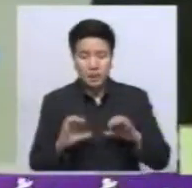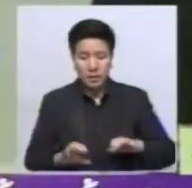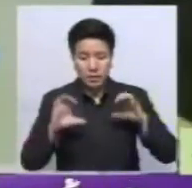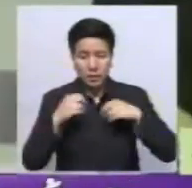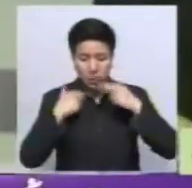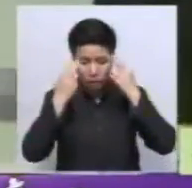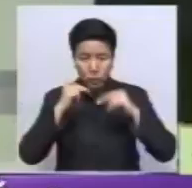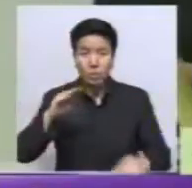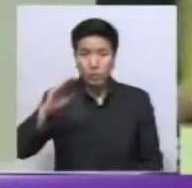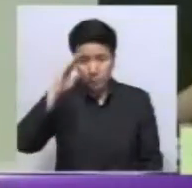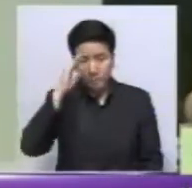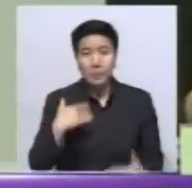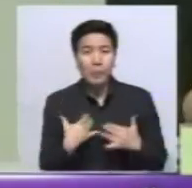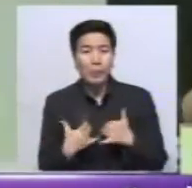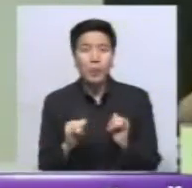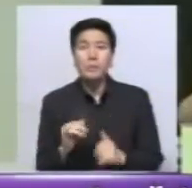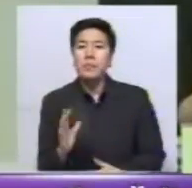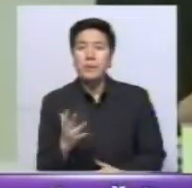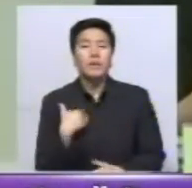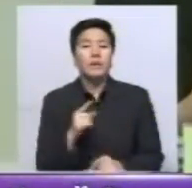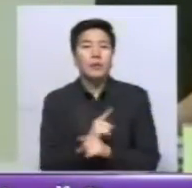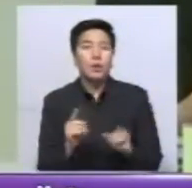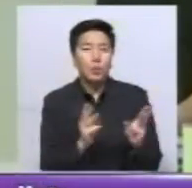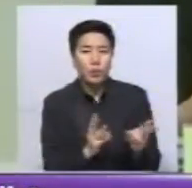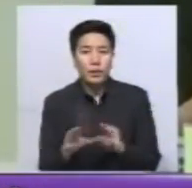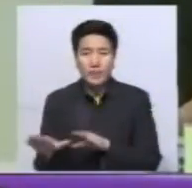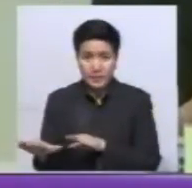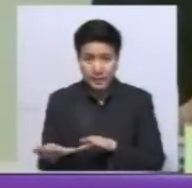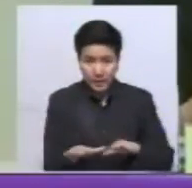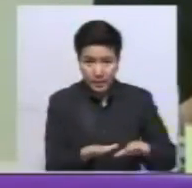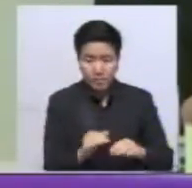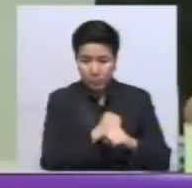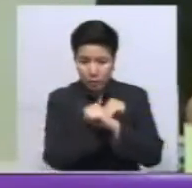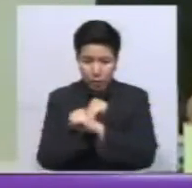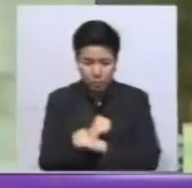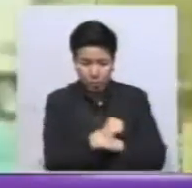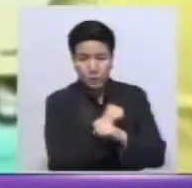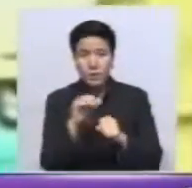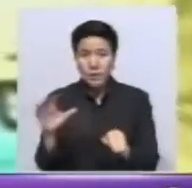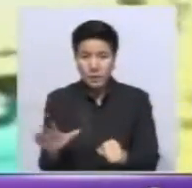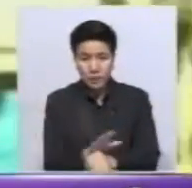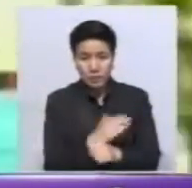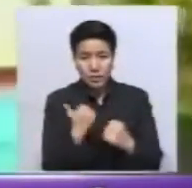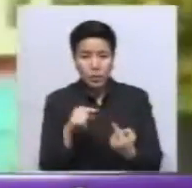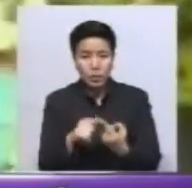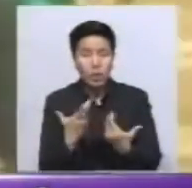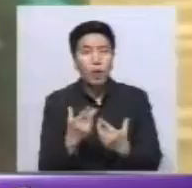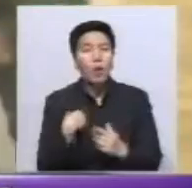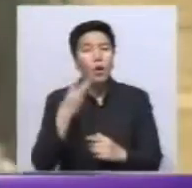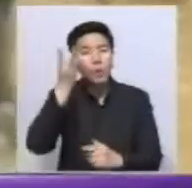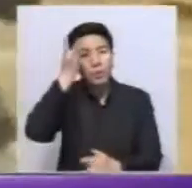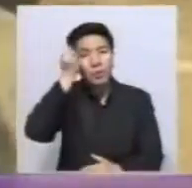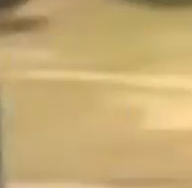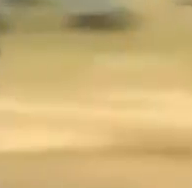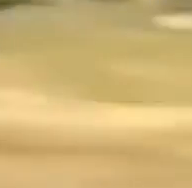ประยุทธ์จันทร์โอชาไม่ได้นิ่งนอนใจและหาแนวทางการเตรียมความพร้อมรับมืออย่างเต็มที่โดยเฉพาะการน้อมนำพระราชดำรั